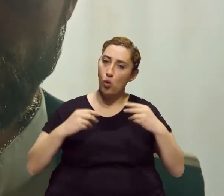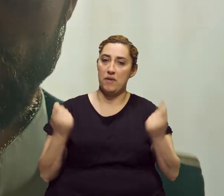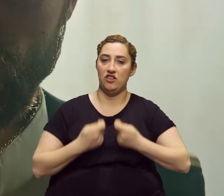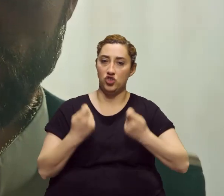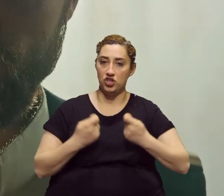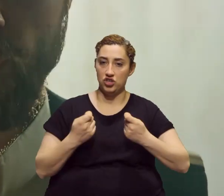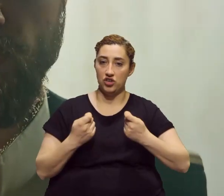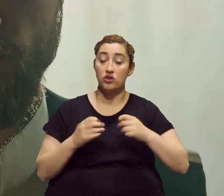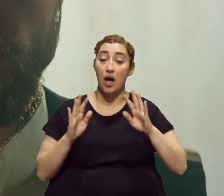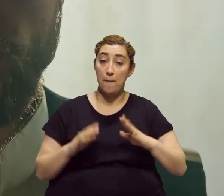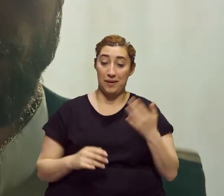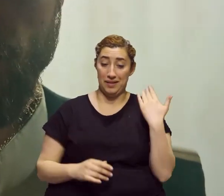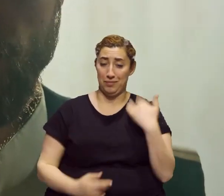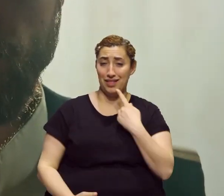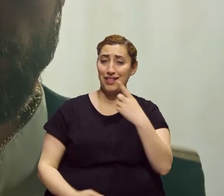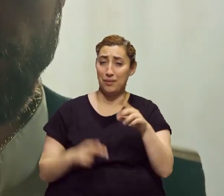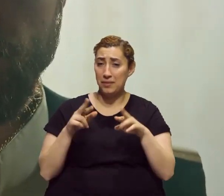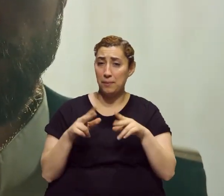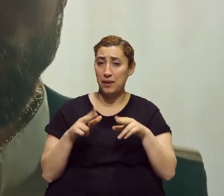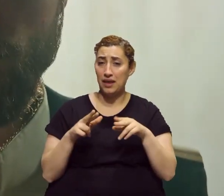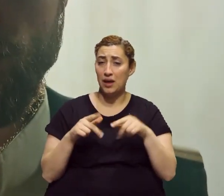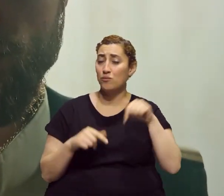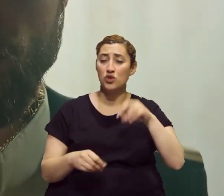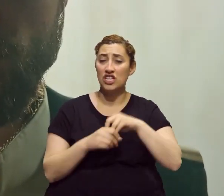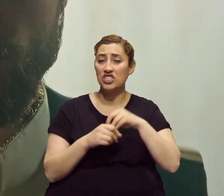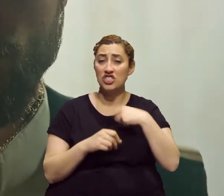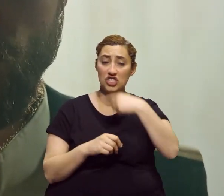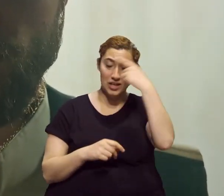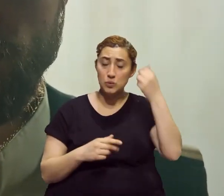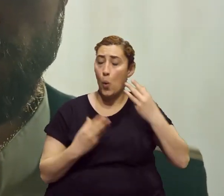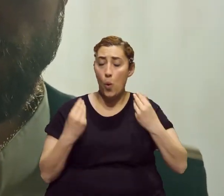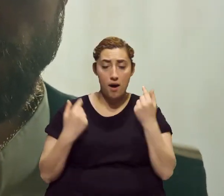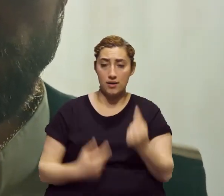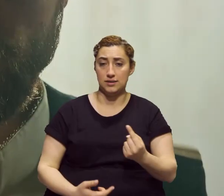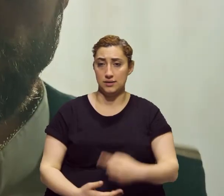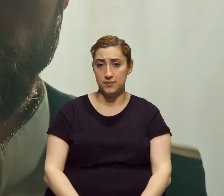çalışacağız. Lakin demin de dediğim gibi bunun için şansımız çok az.